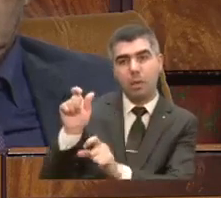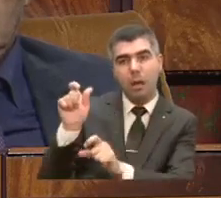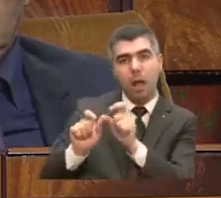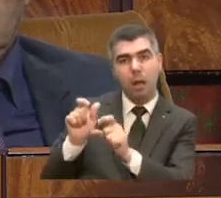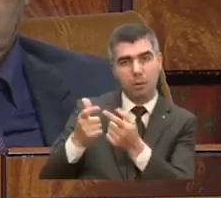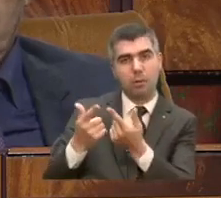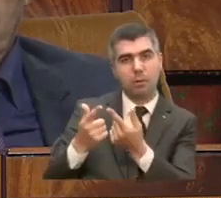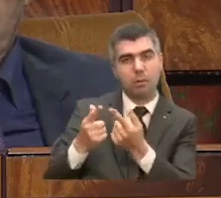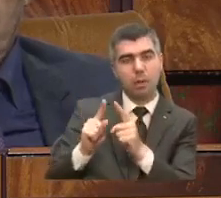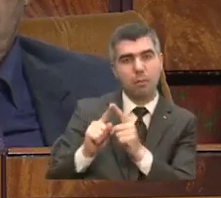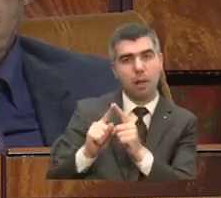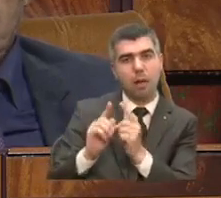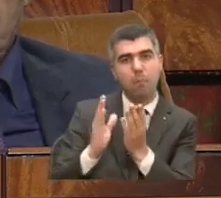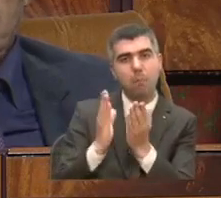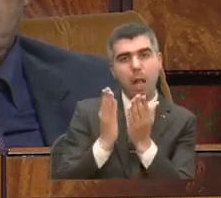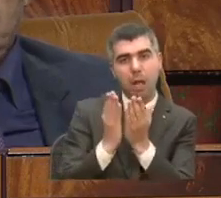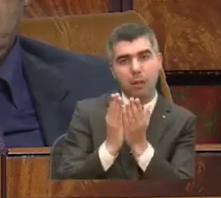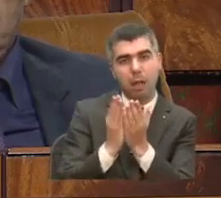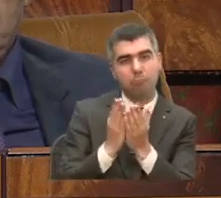المؤسسات هذه